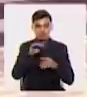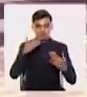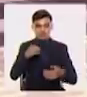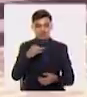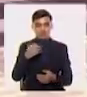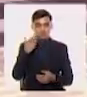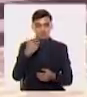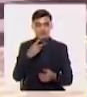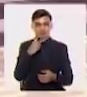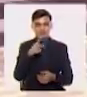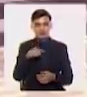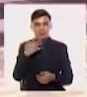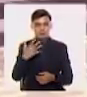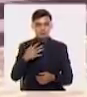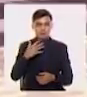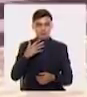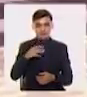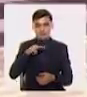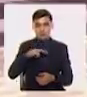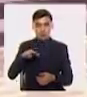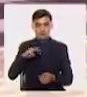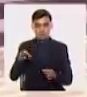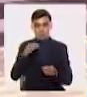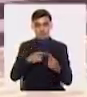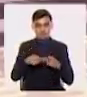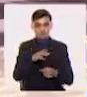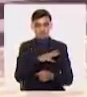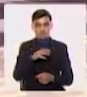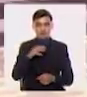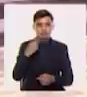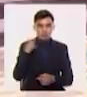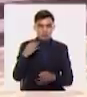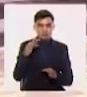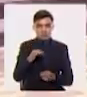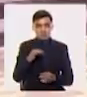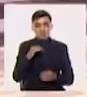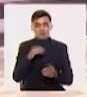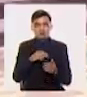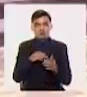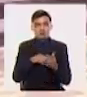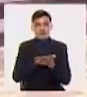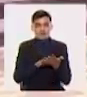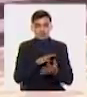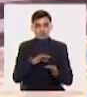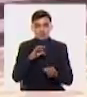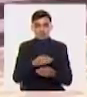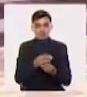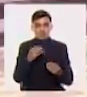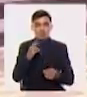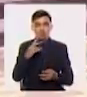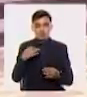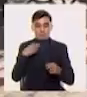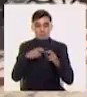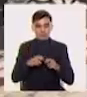ақпарат бойынша 2,5 миллион теңге өндірілді жалақылары басқа арыз бойынша, бірақ біз тексеріс